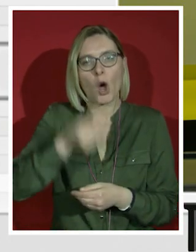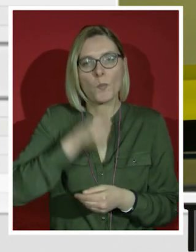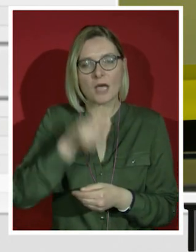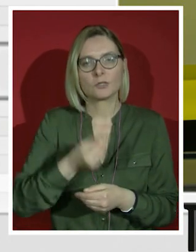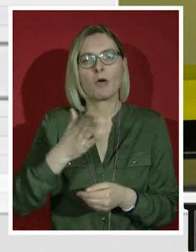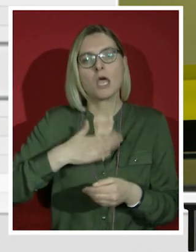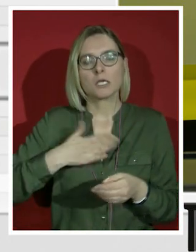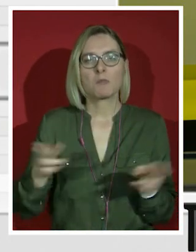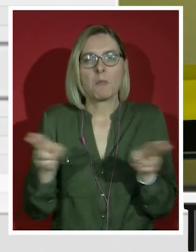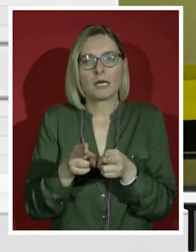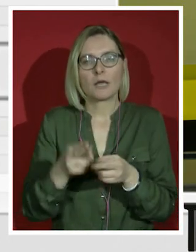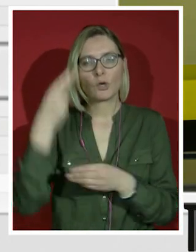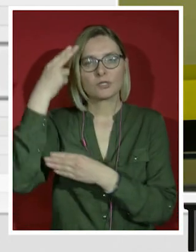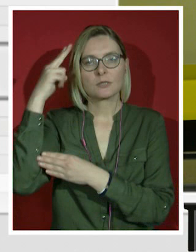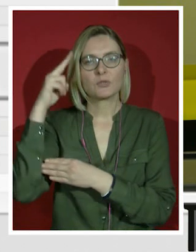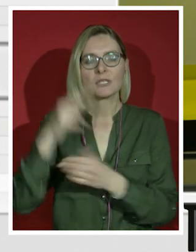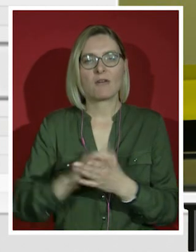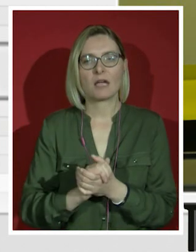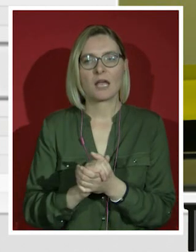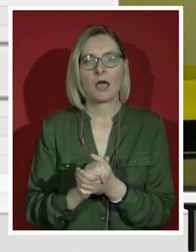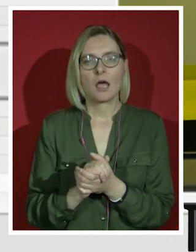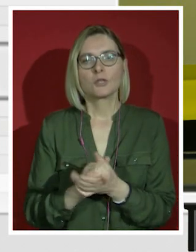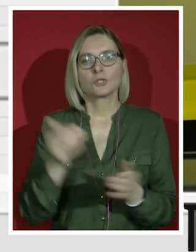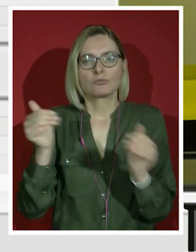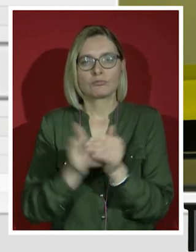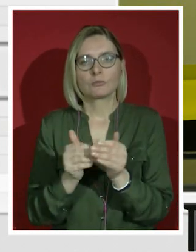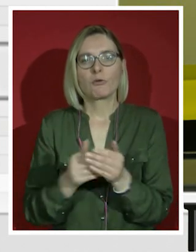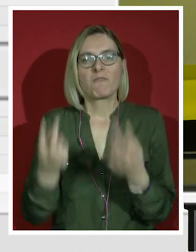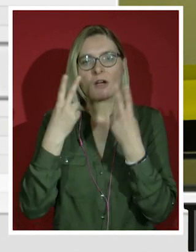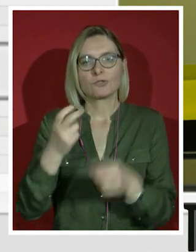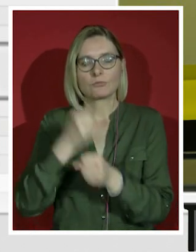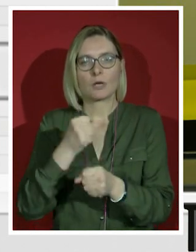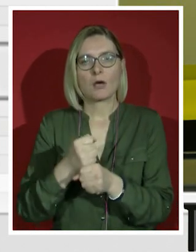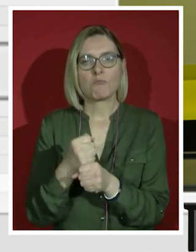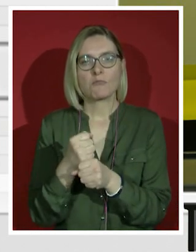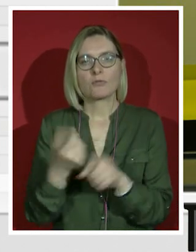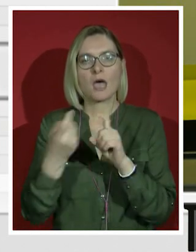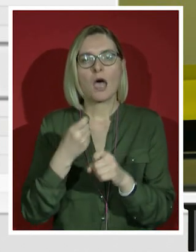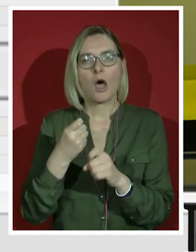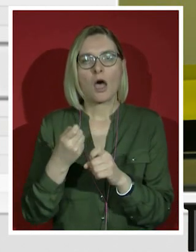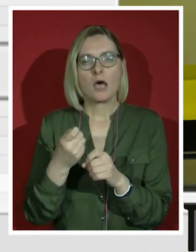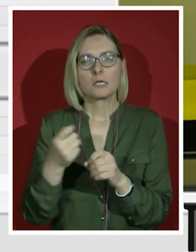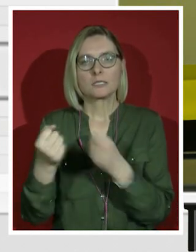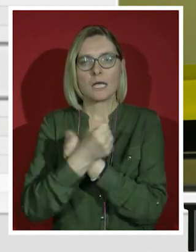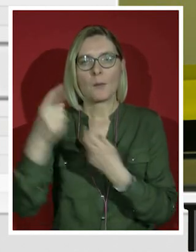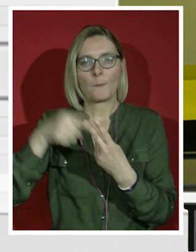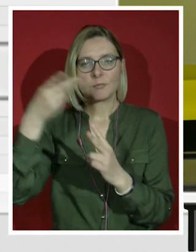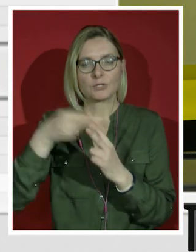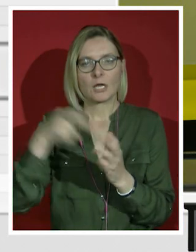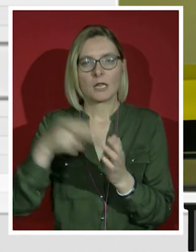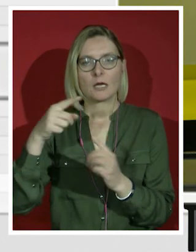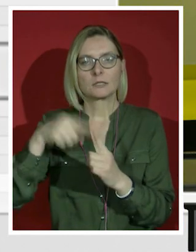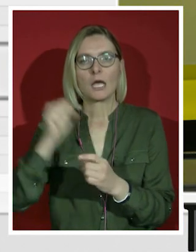имаме кратко запознавање со есенцијалната улога на пчелата од страна на професорот Пицо Китанчев, кој ни е почесен член